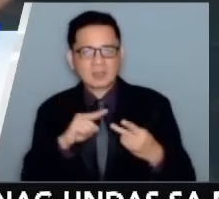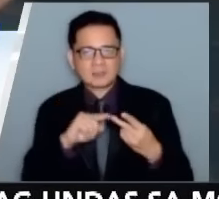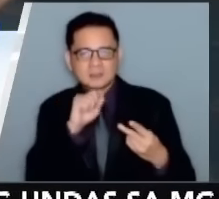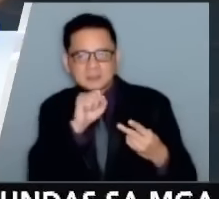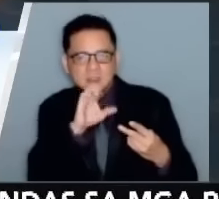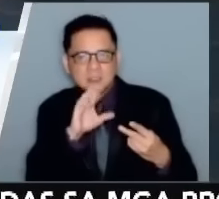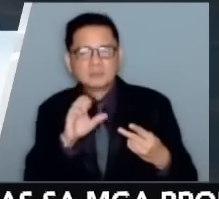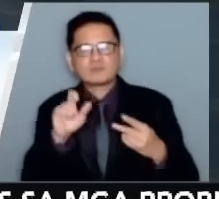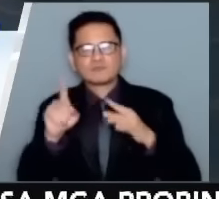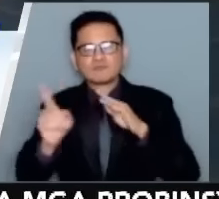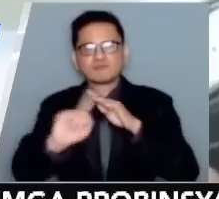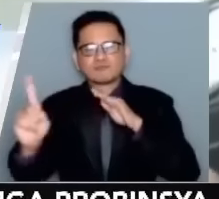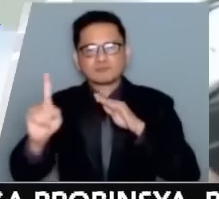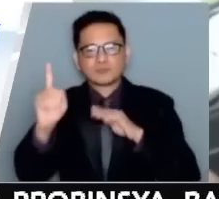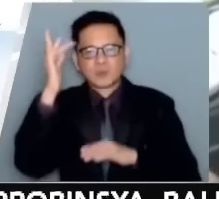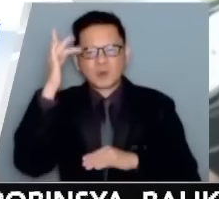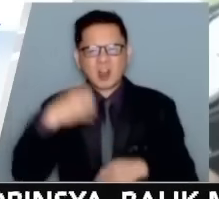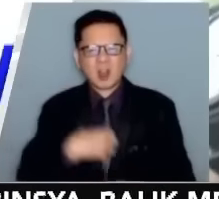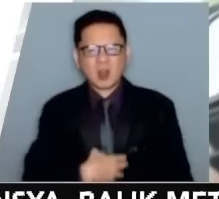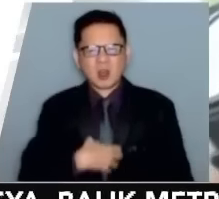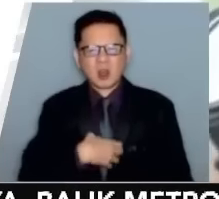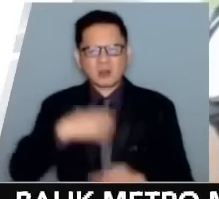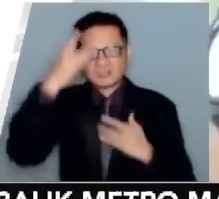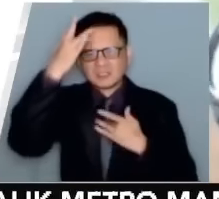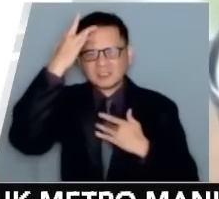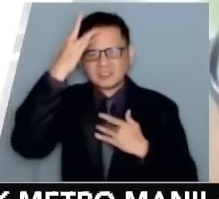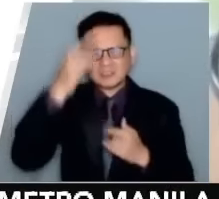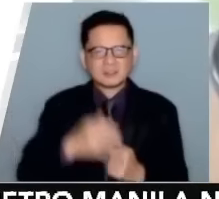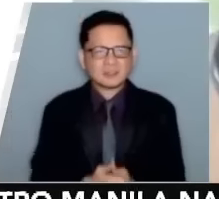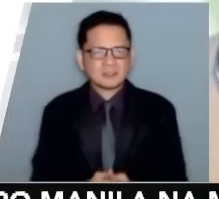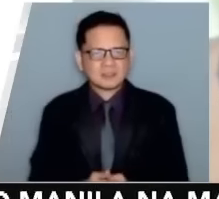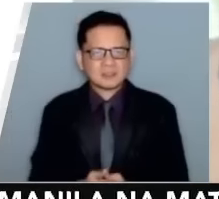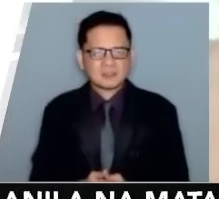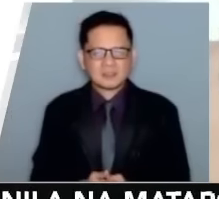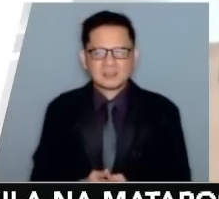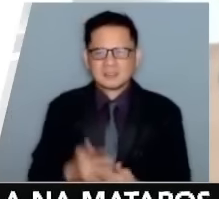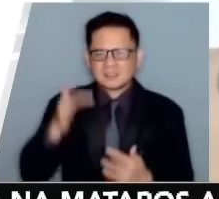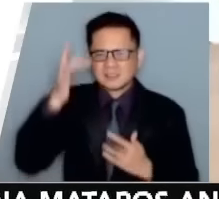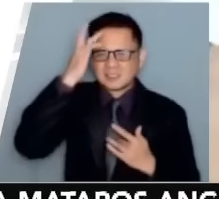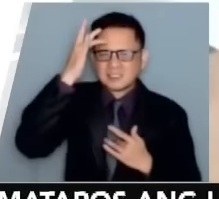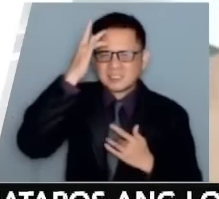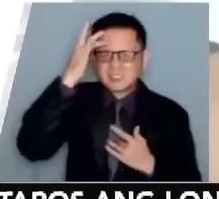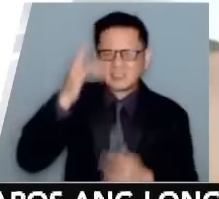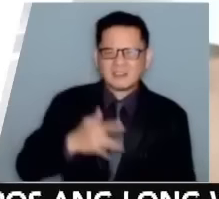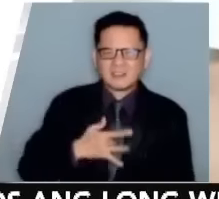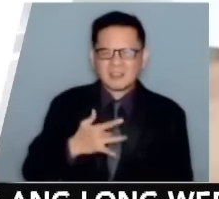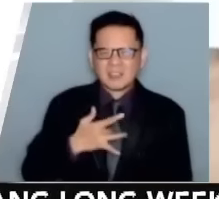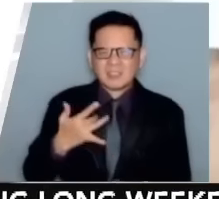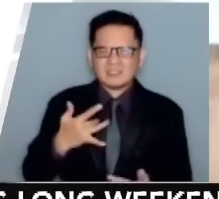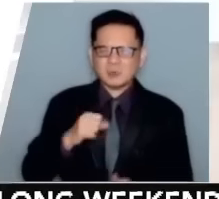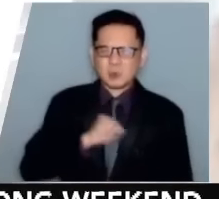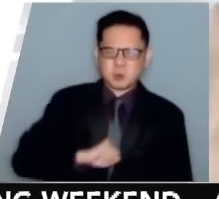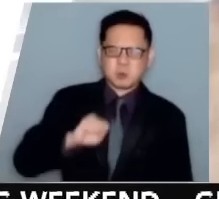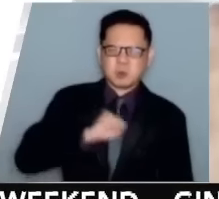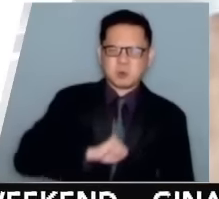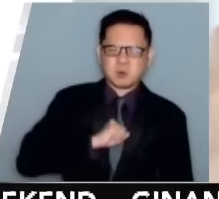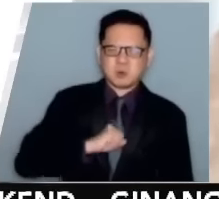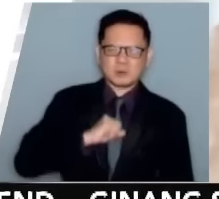dahil sumama ang pakiramdam sakit sa doghan moan hod